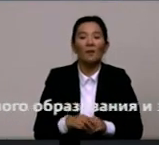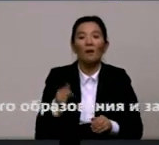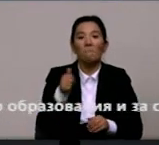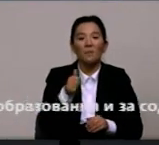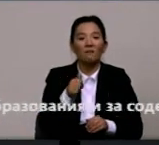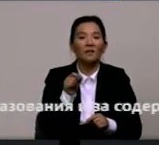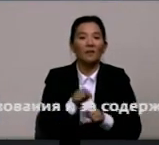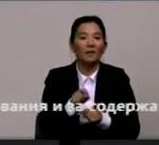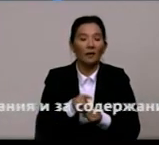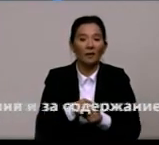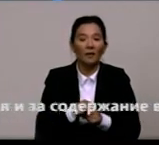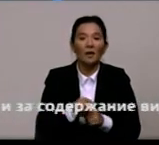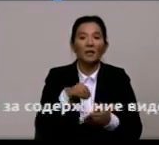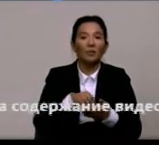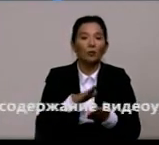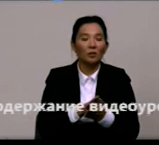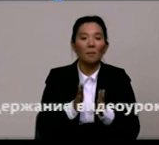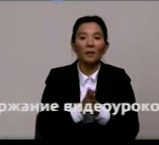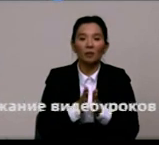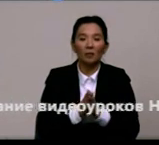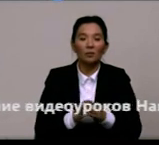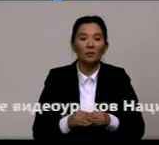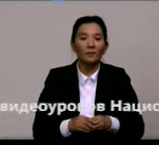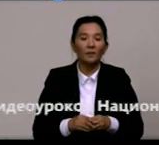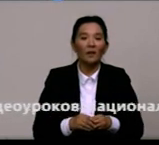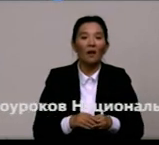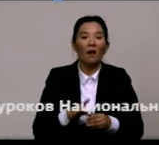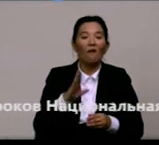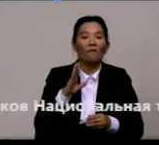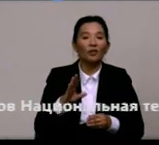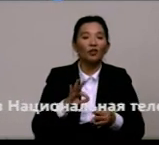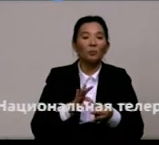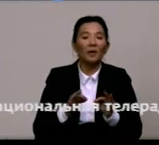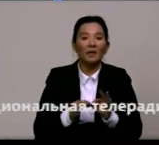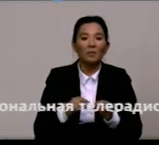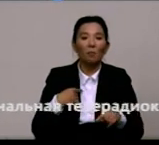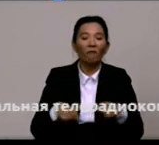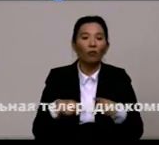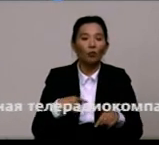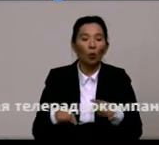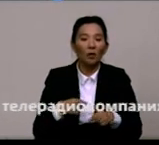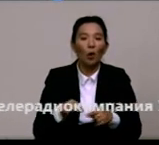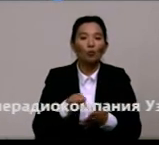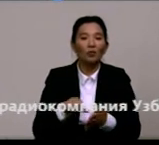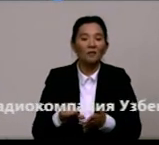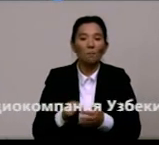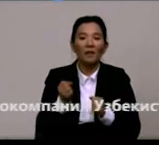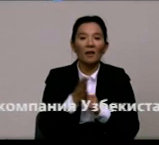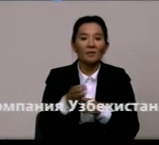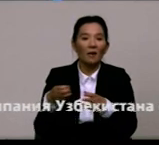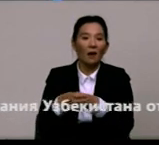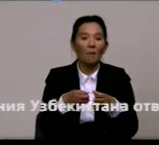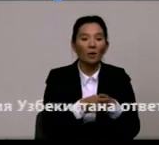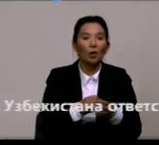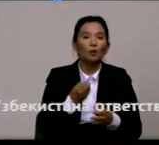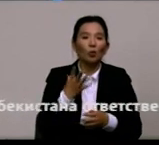Первое задание. Запишите, пожалуйста. В чемпионате по футболу участвует 15 команд.